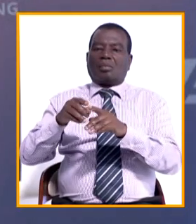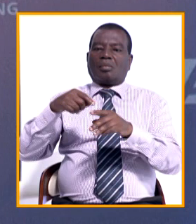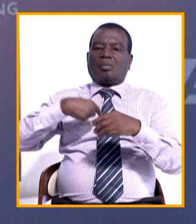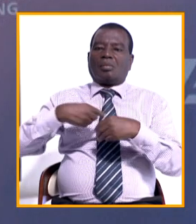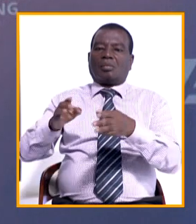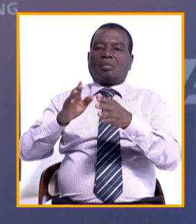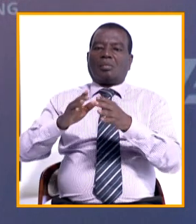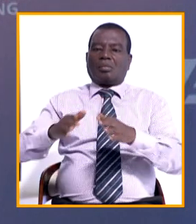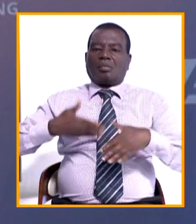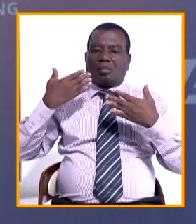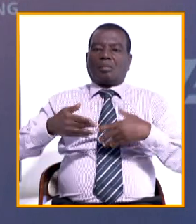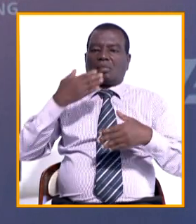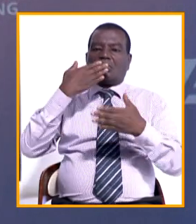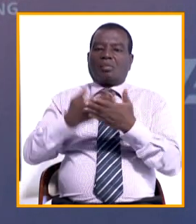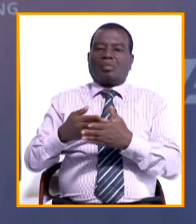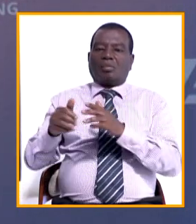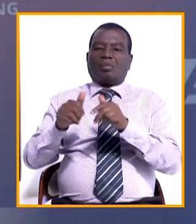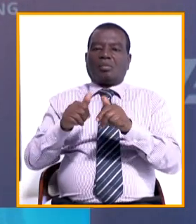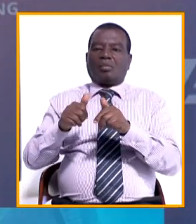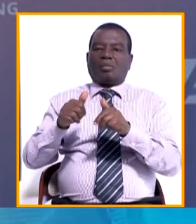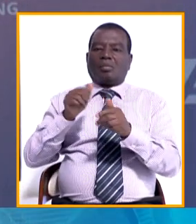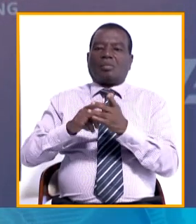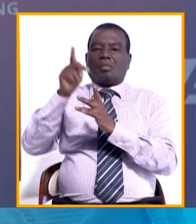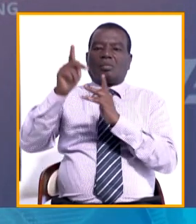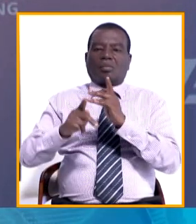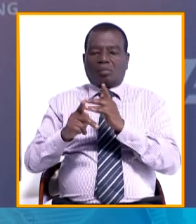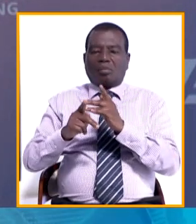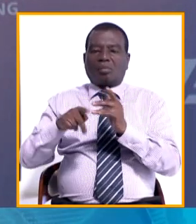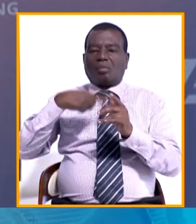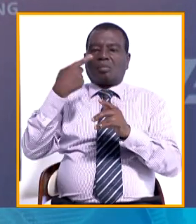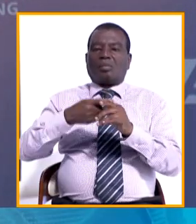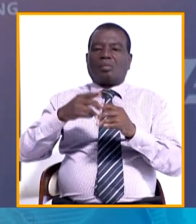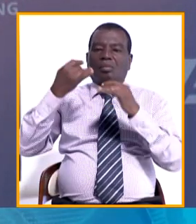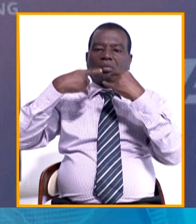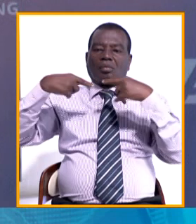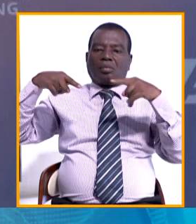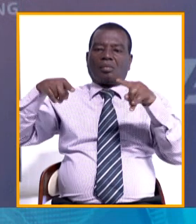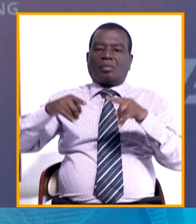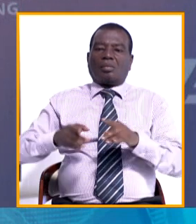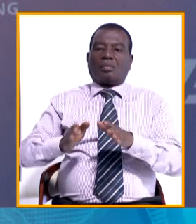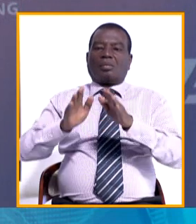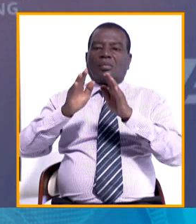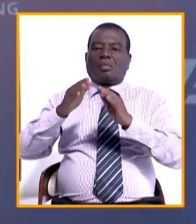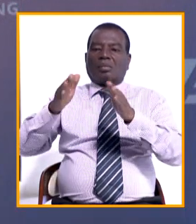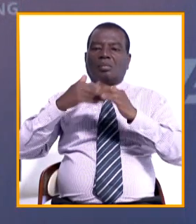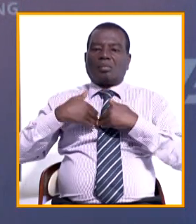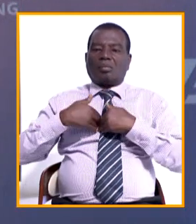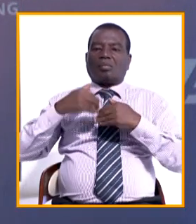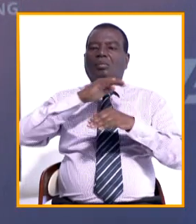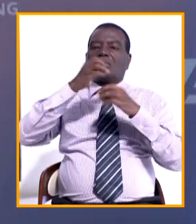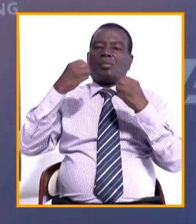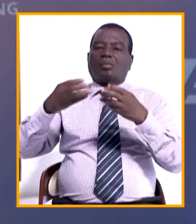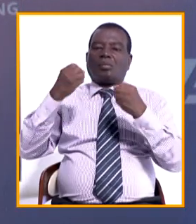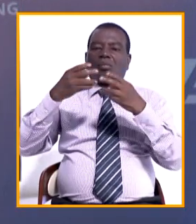me réjouis de la bonne exécution de ce projet qui a réussi à susciter l'adhésion de